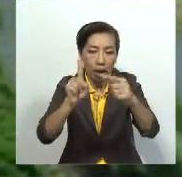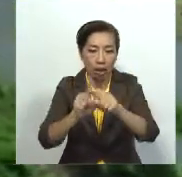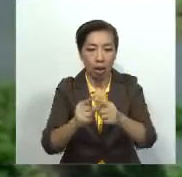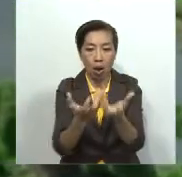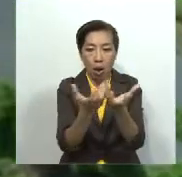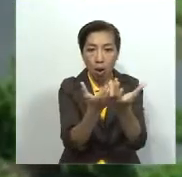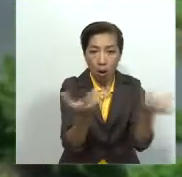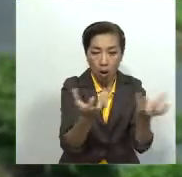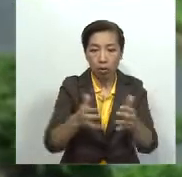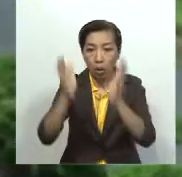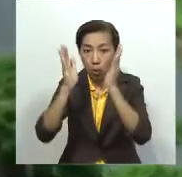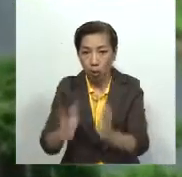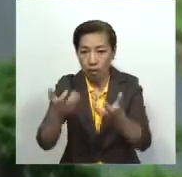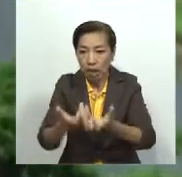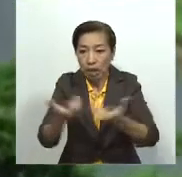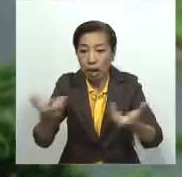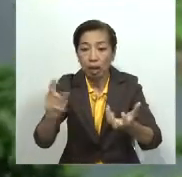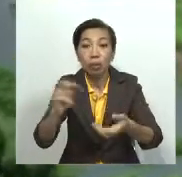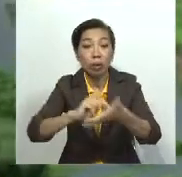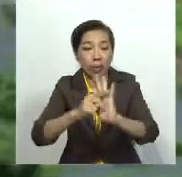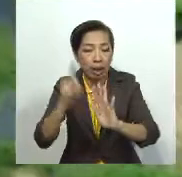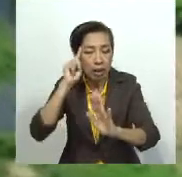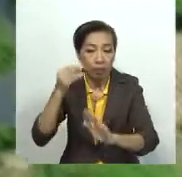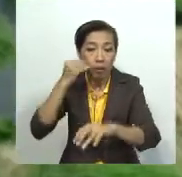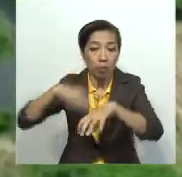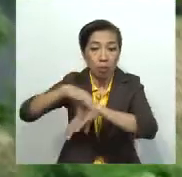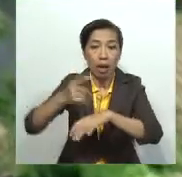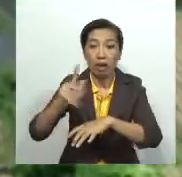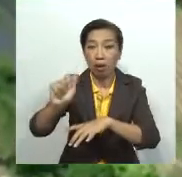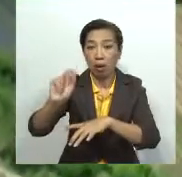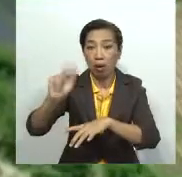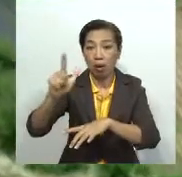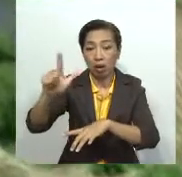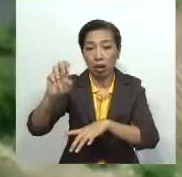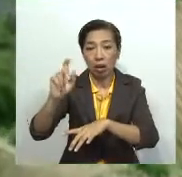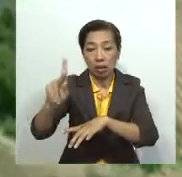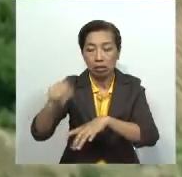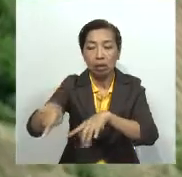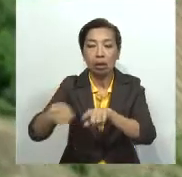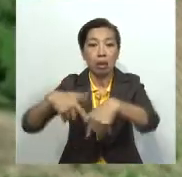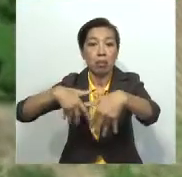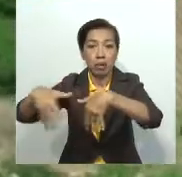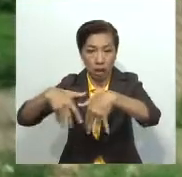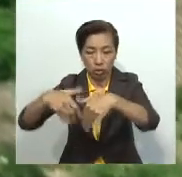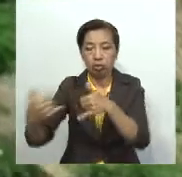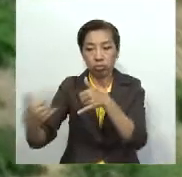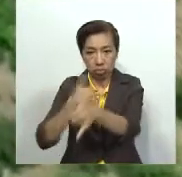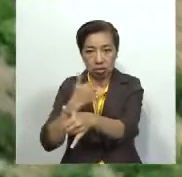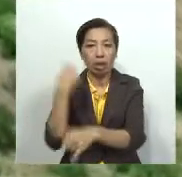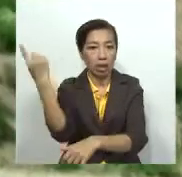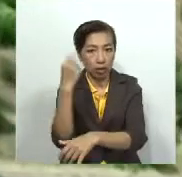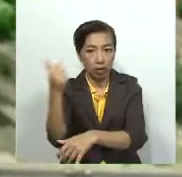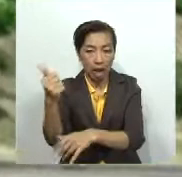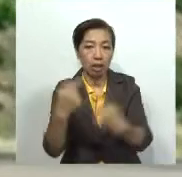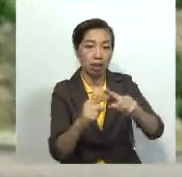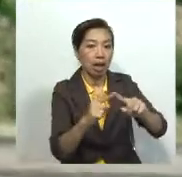ค้าออกจากกันนะครับนั่นหมายความว่าที่ด่านถาวรบ้านคลองลึกจะเน้นรองรับการเดินทางและติดต่อค้าขายระหว่างประชาชนและนักท่องเที่ยวแต่